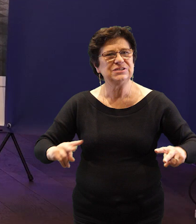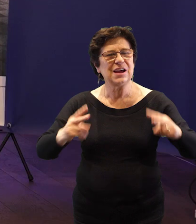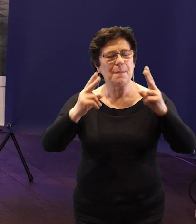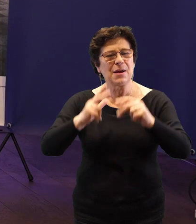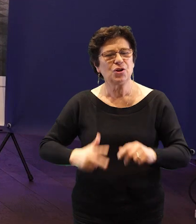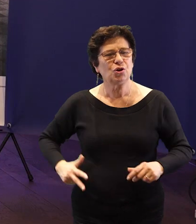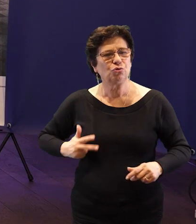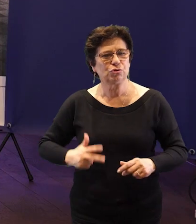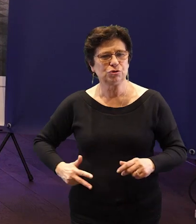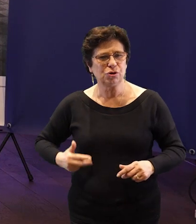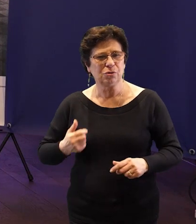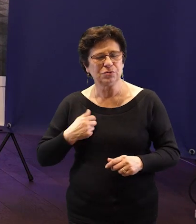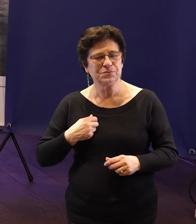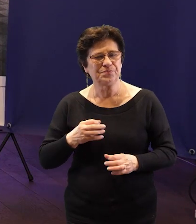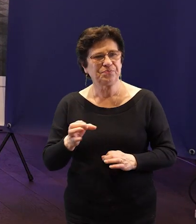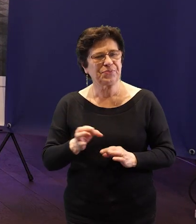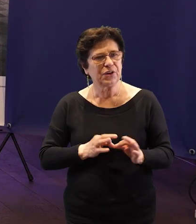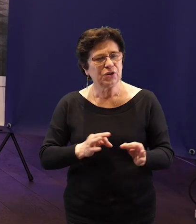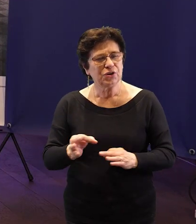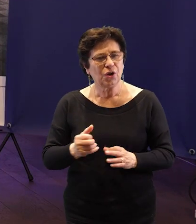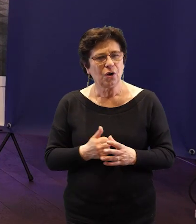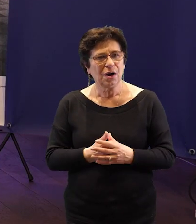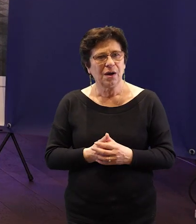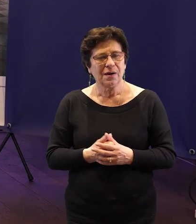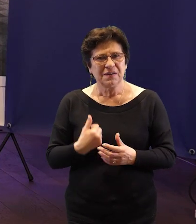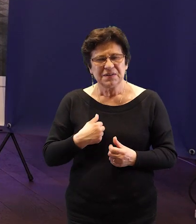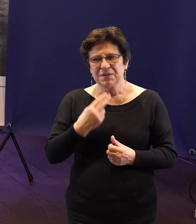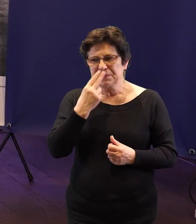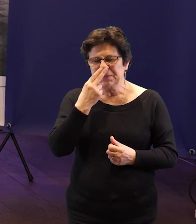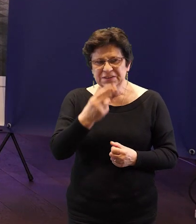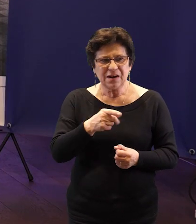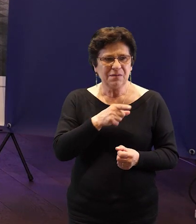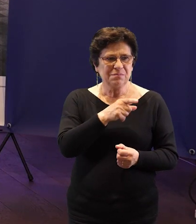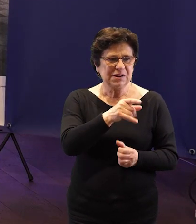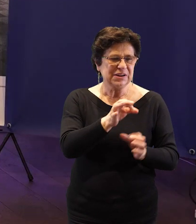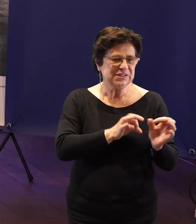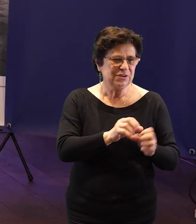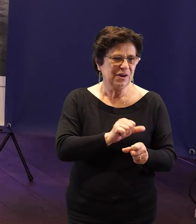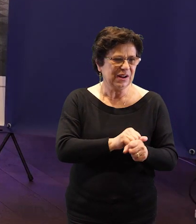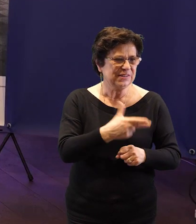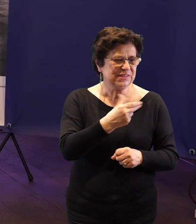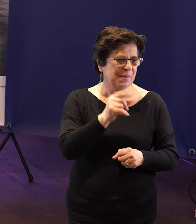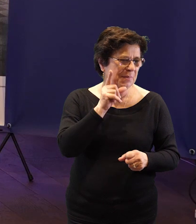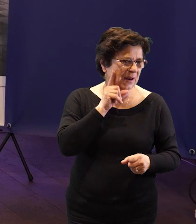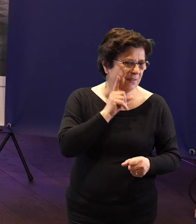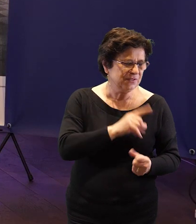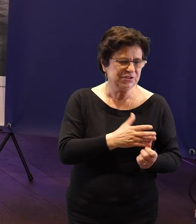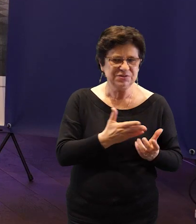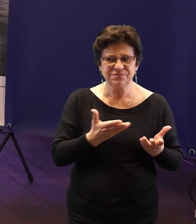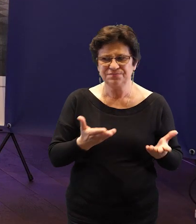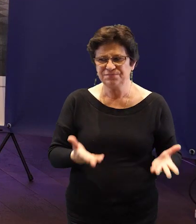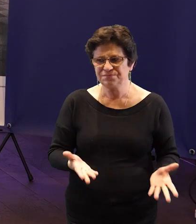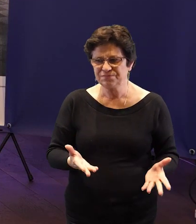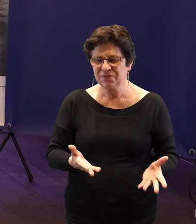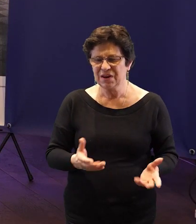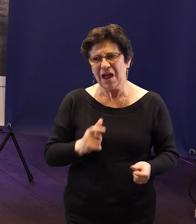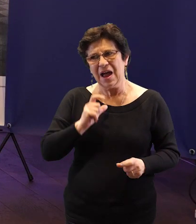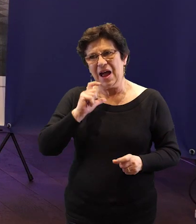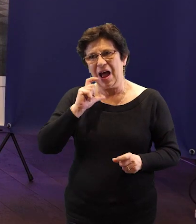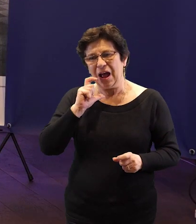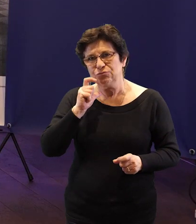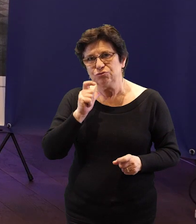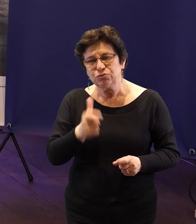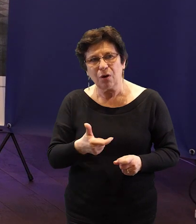zacząłem tą historię weryfikować i ona się okazywała nieprawdziwa, no to co zrobić z tymi doniesieniami z Zamku